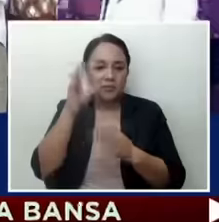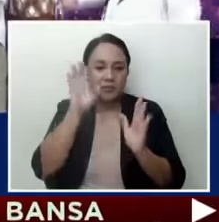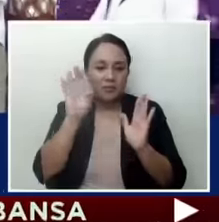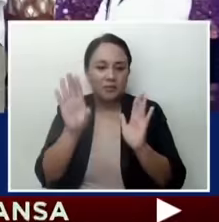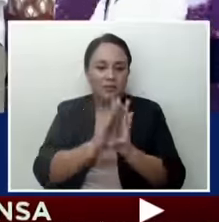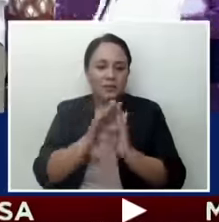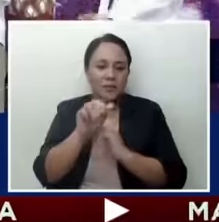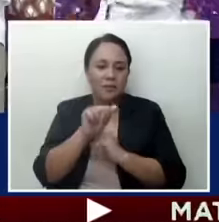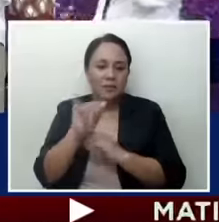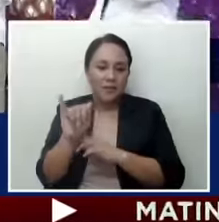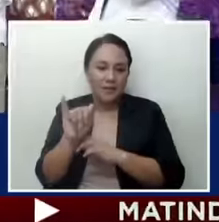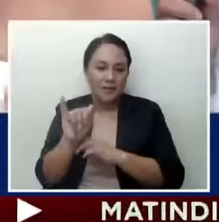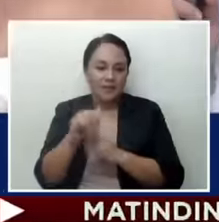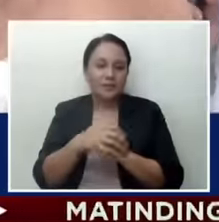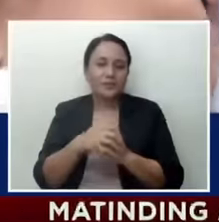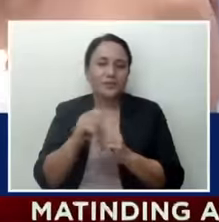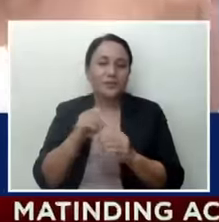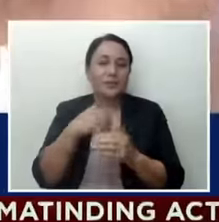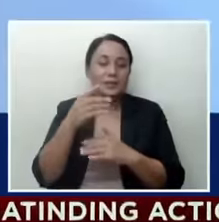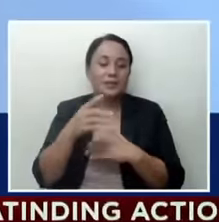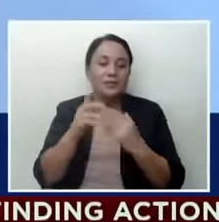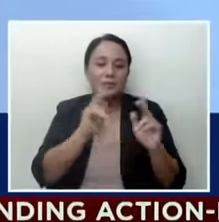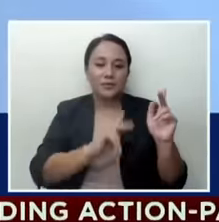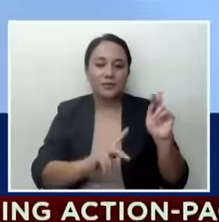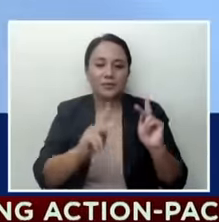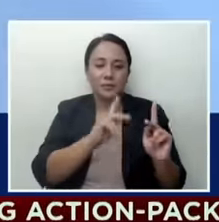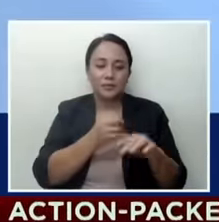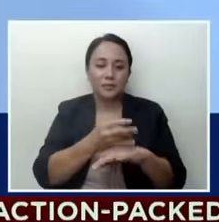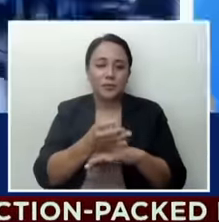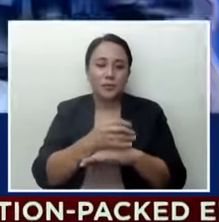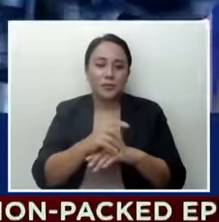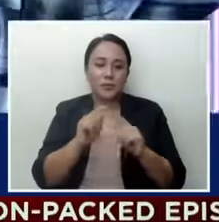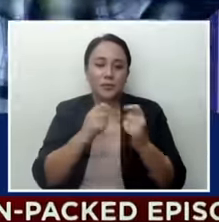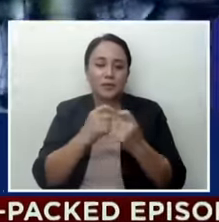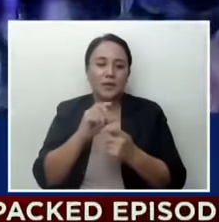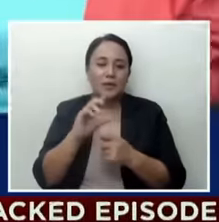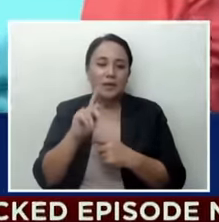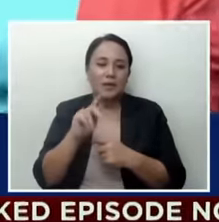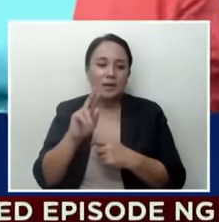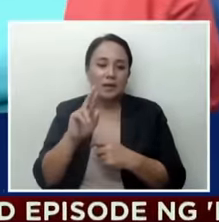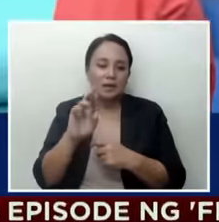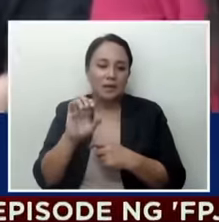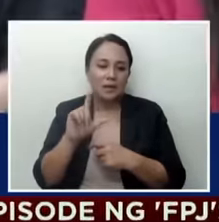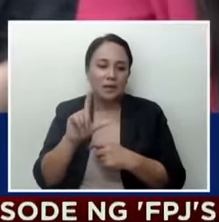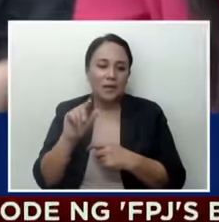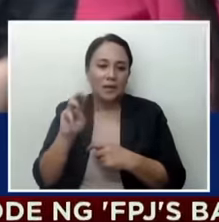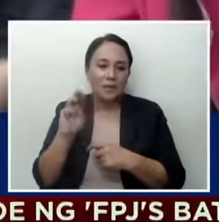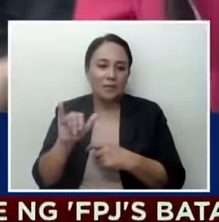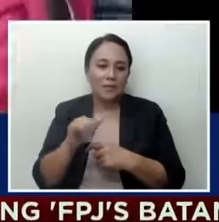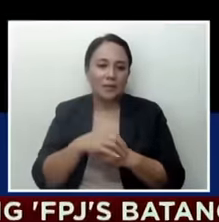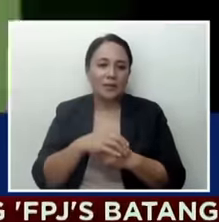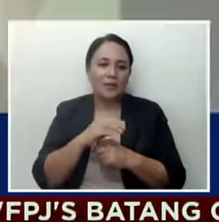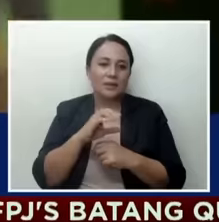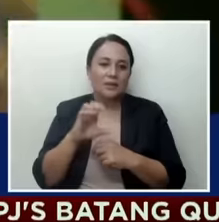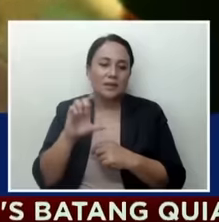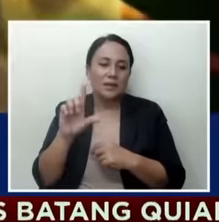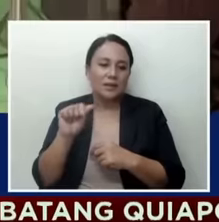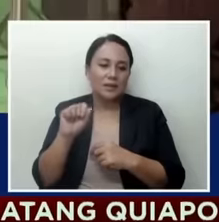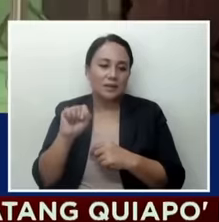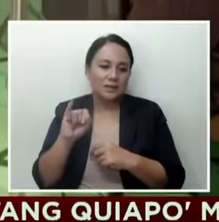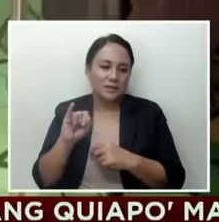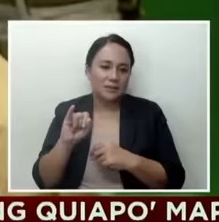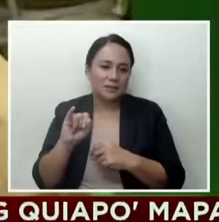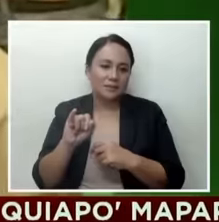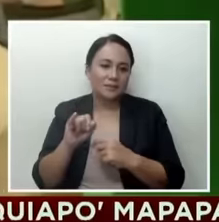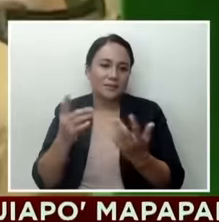AI. Sunod na magpa-perform ng magpasikat ang team ni Nakaril, Amy Perez, MC at Lassie. Ilang